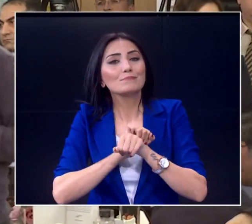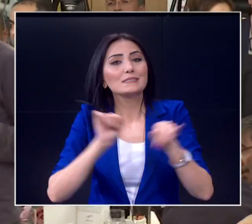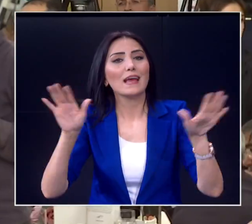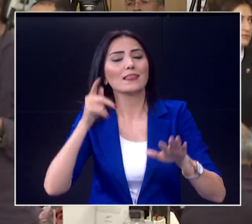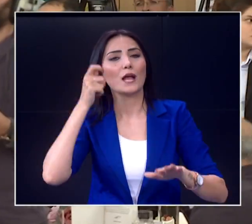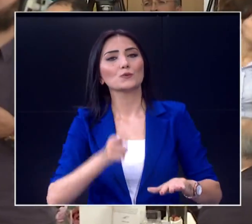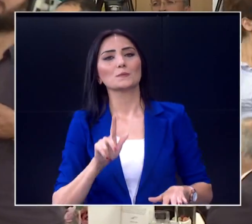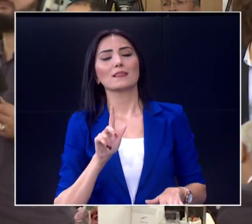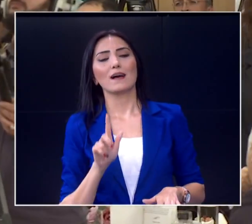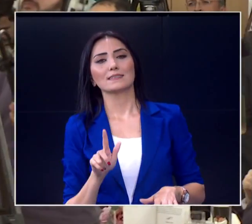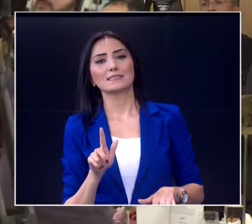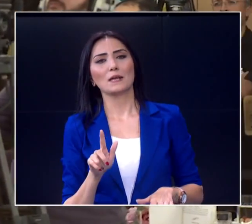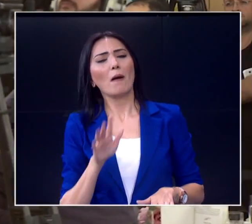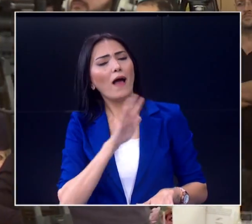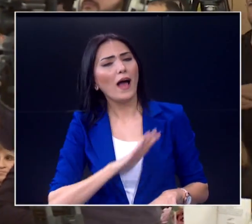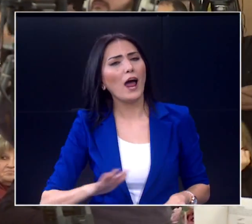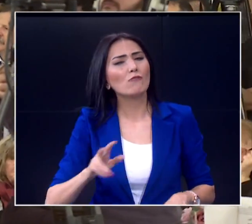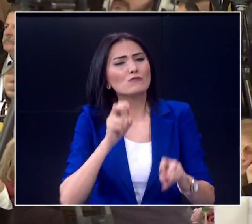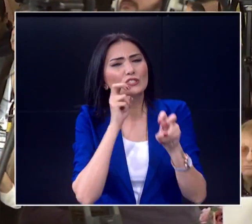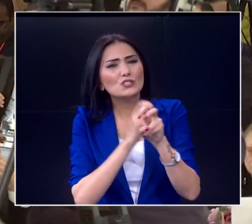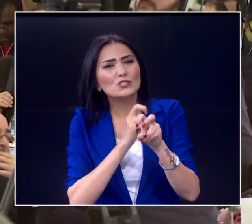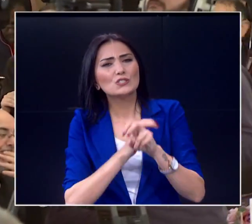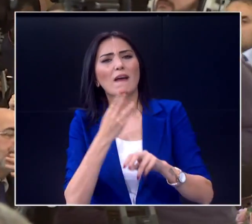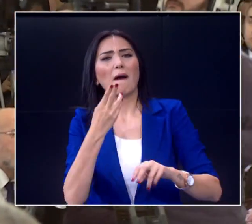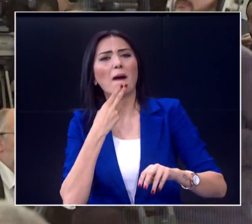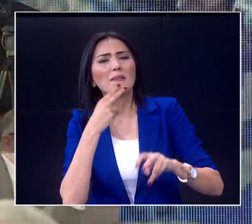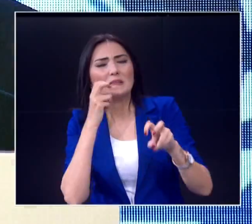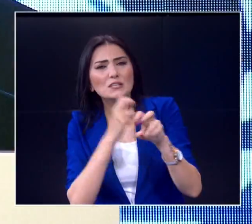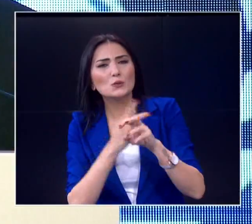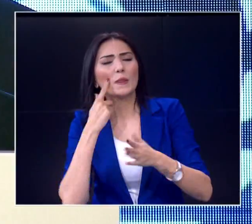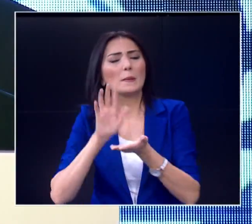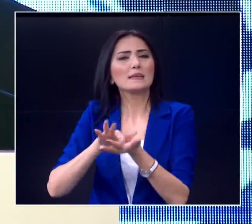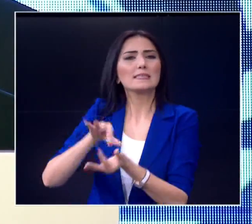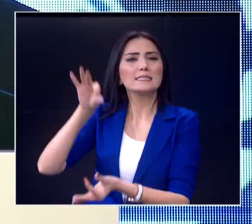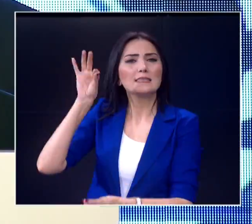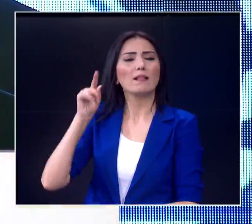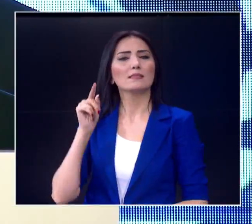gerçekleştirmesi lazım. Her türlü şiddet, kadına şiddet, insanlığa